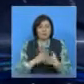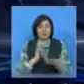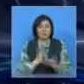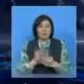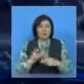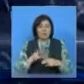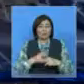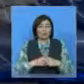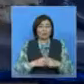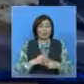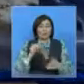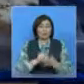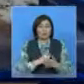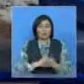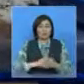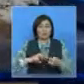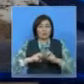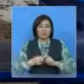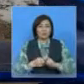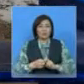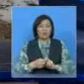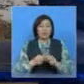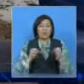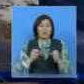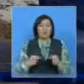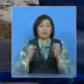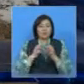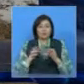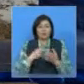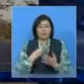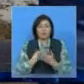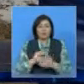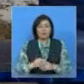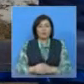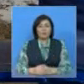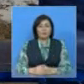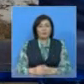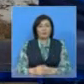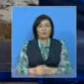заңсыз кесу, жою немесе бүлдіру бабы бойынша тергеу басталды. Шығын есептеліп жатыр.